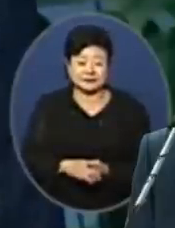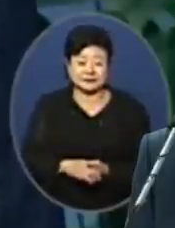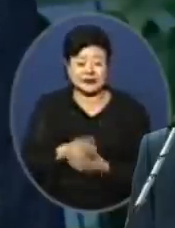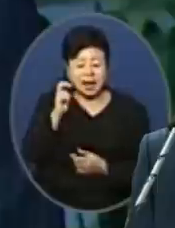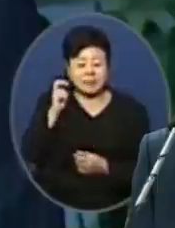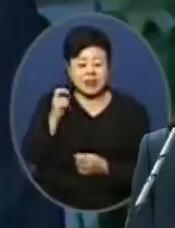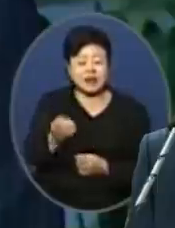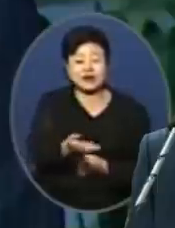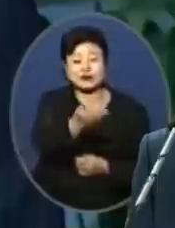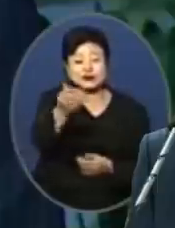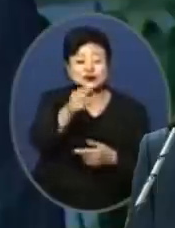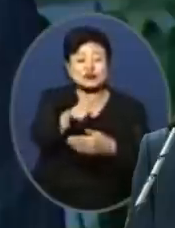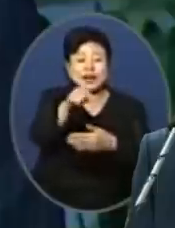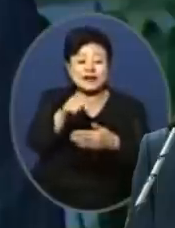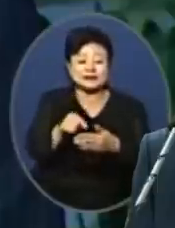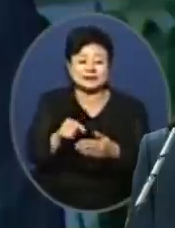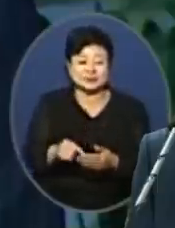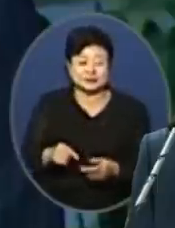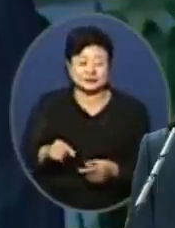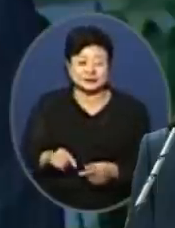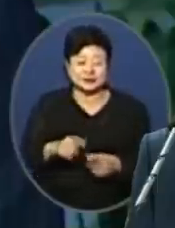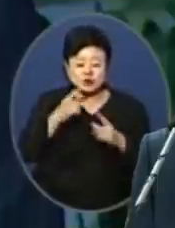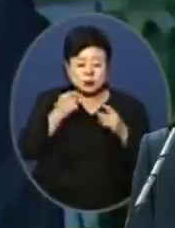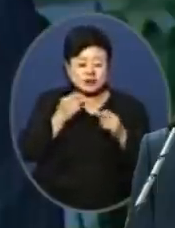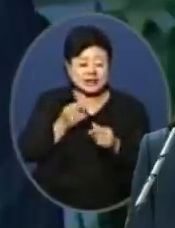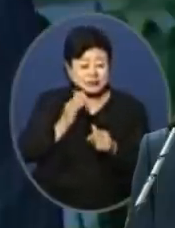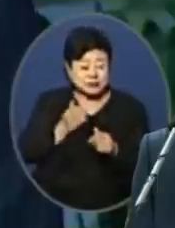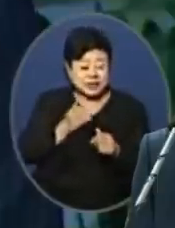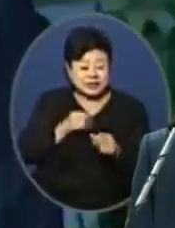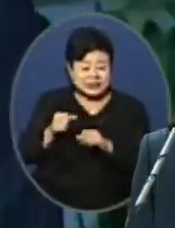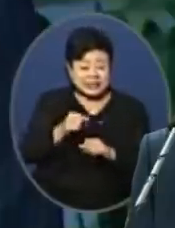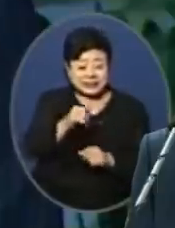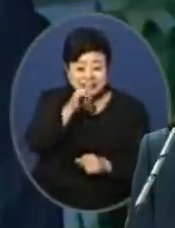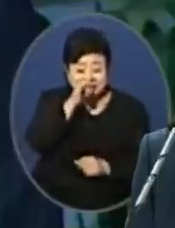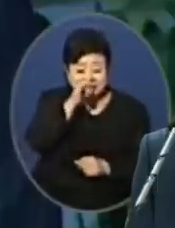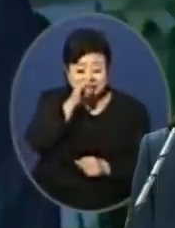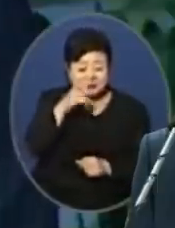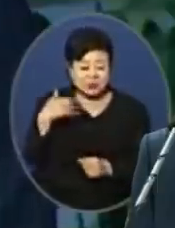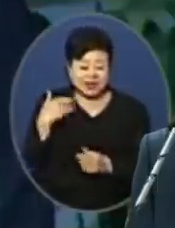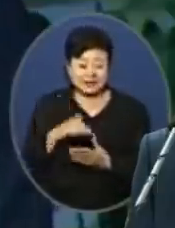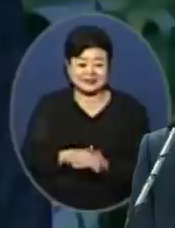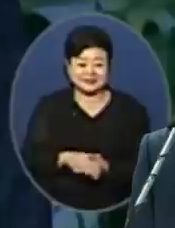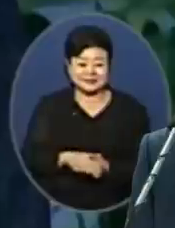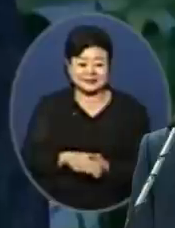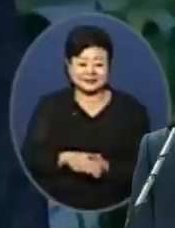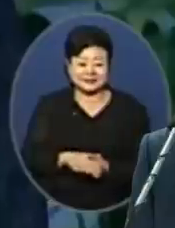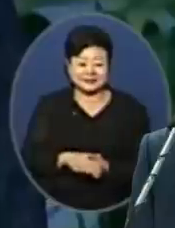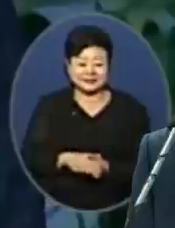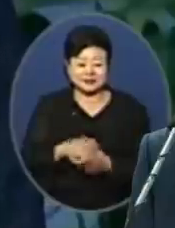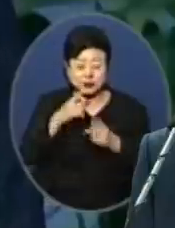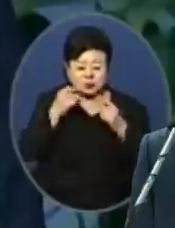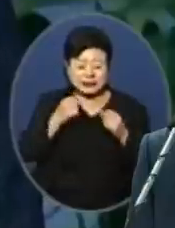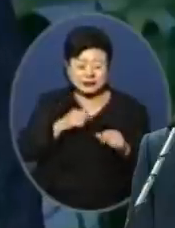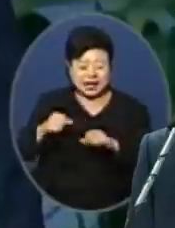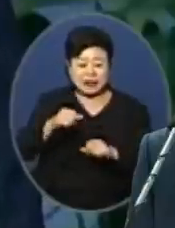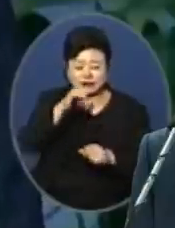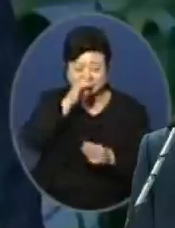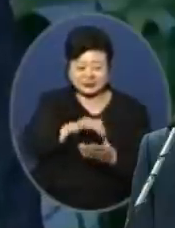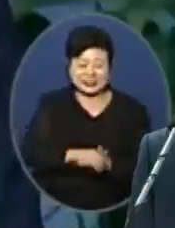아마 여러분 중에 제가 부탁한 것을 실행하는지 안 하는지 모르겠지만 저는 꼭 실행하고